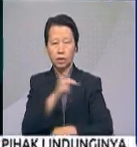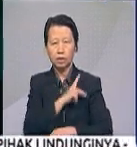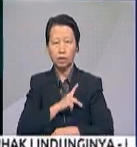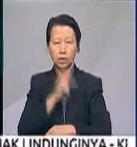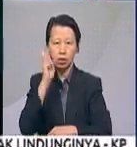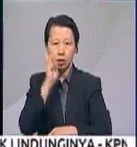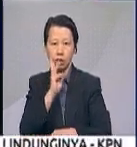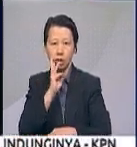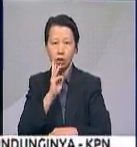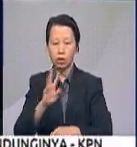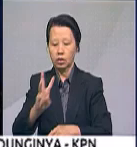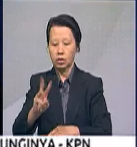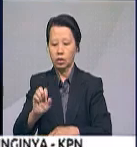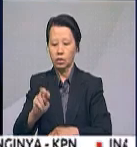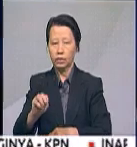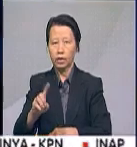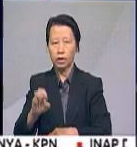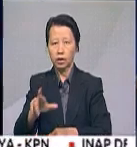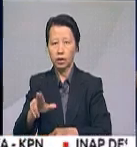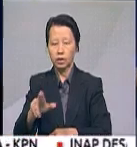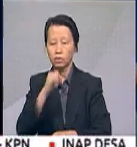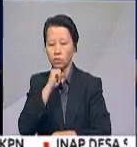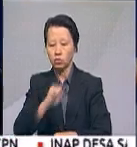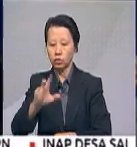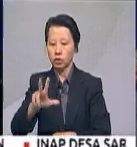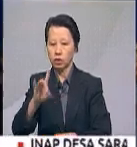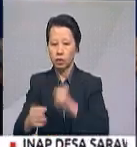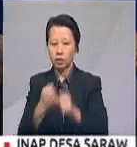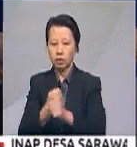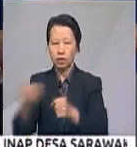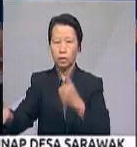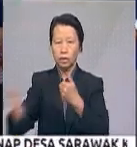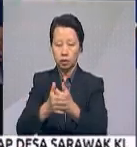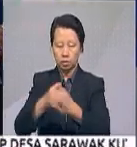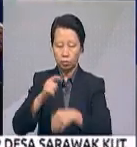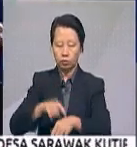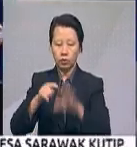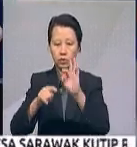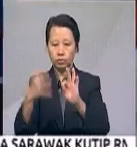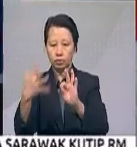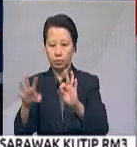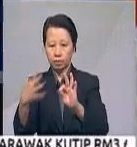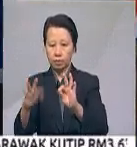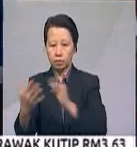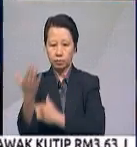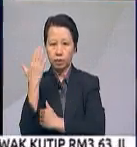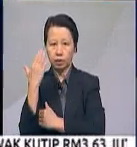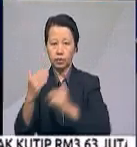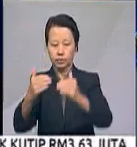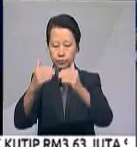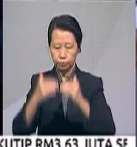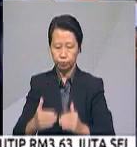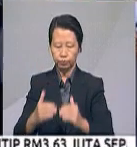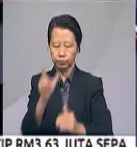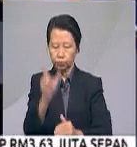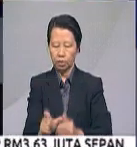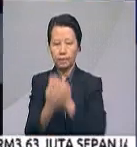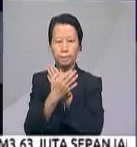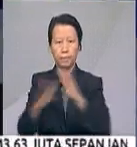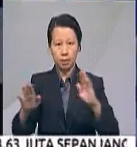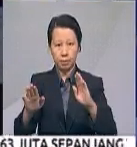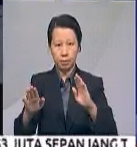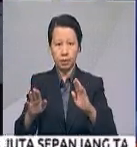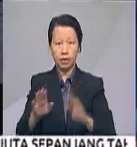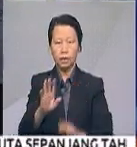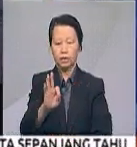itu, Wendy Subramaniam, 38 tahun, tiba pada pukul 9.14 pagi. Manakala seorang lagi calon bebas,